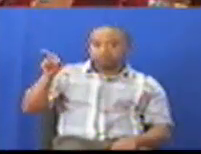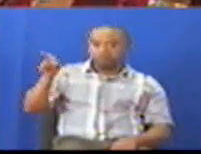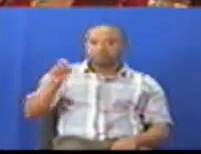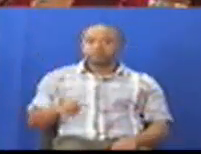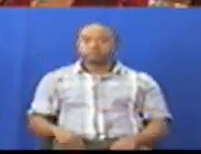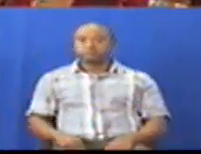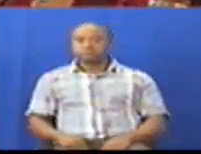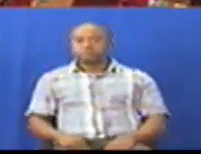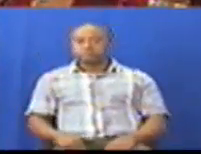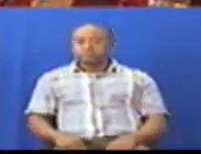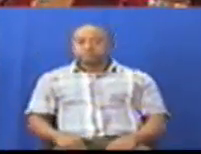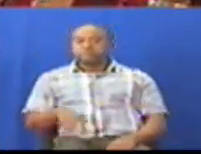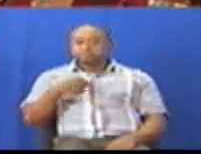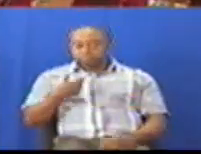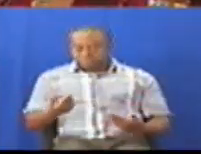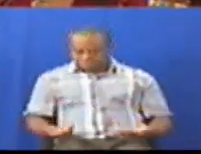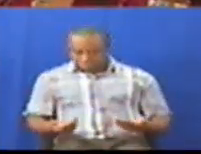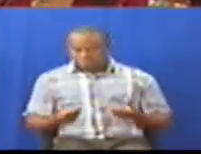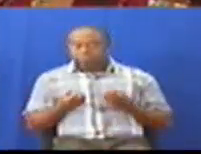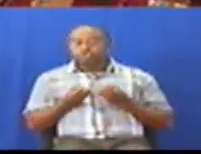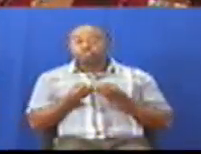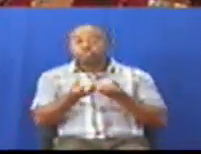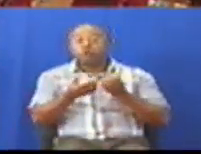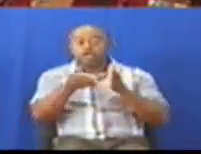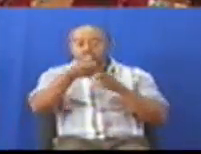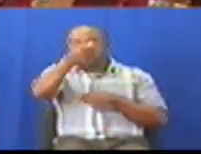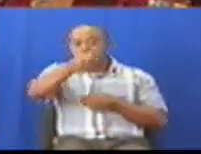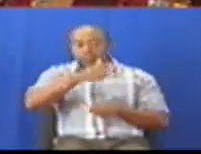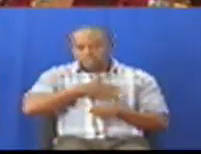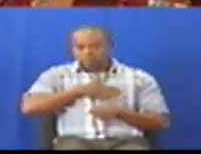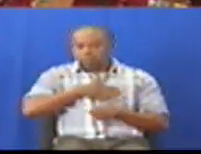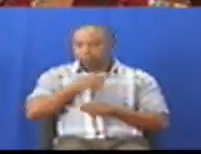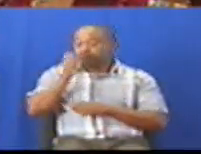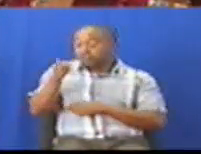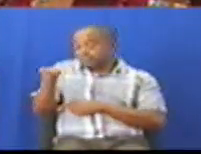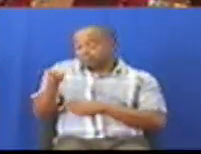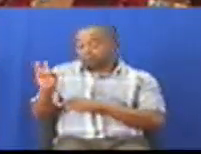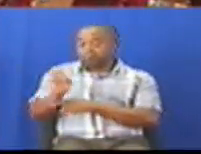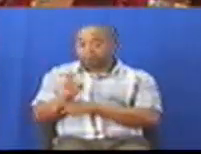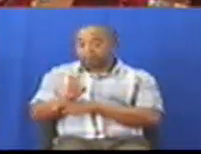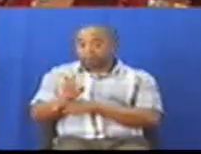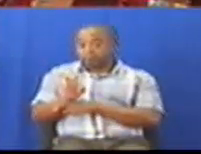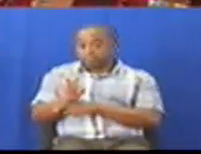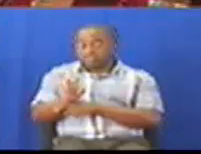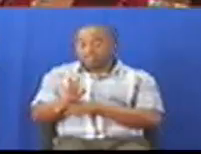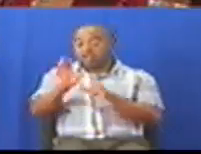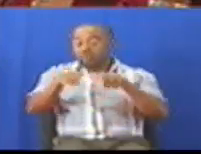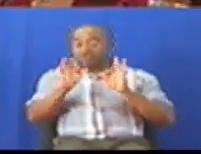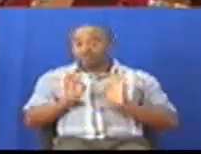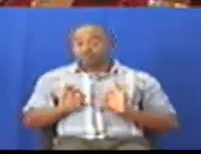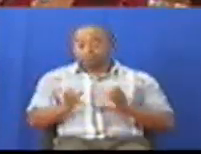salamu zangu na shukrani kwa spika kwa kusimamia bunge letu vizuri na kwa fursa sawa kwetu wote.